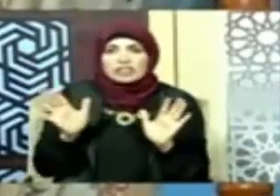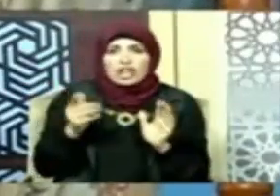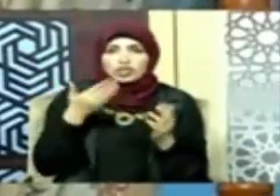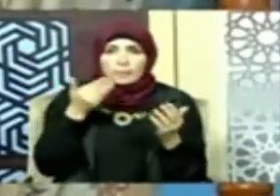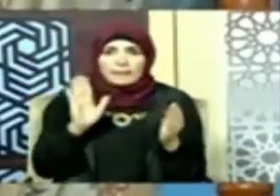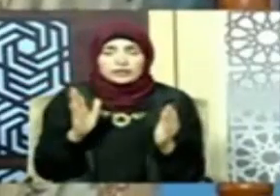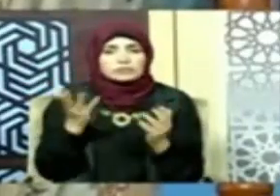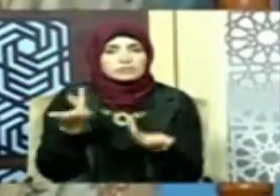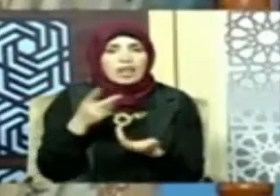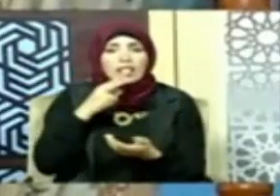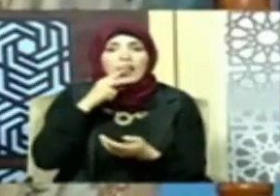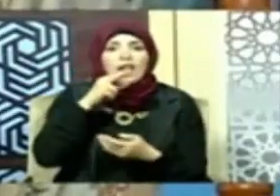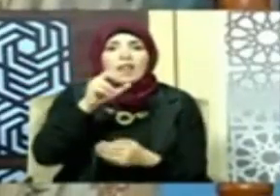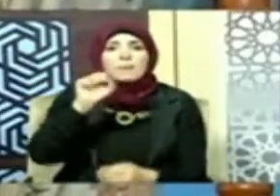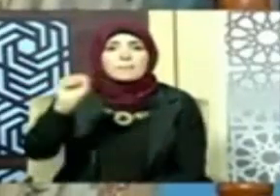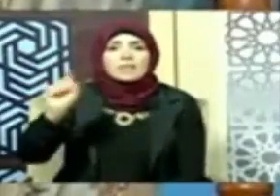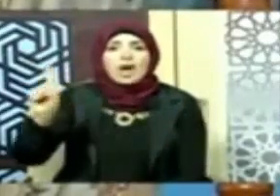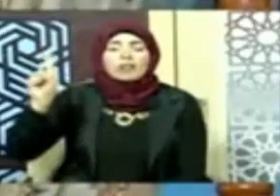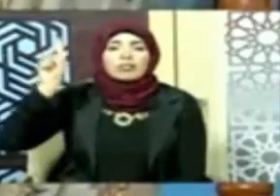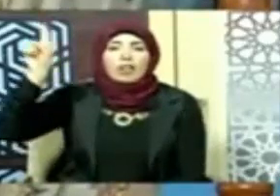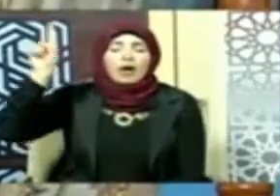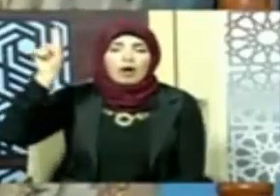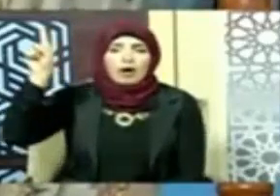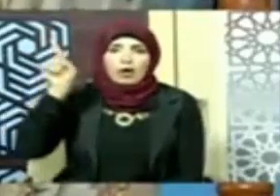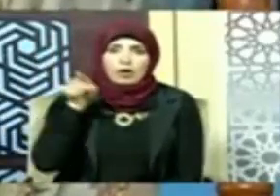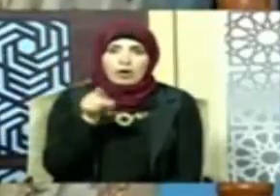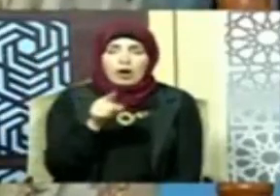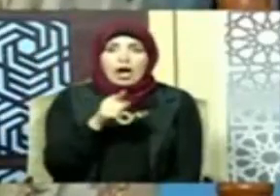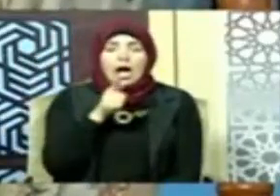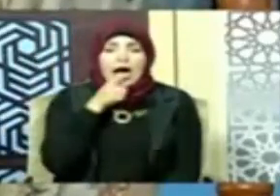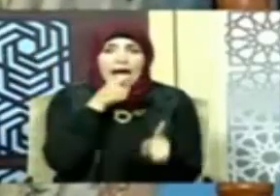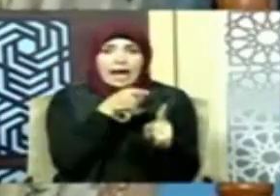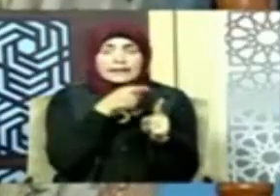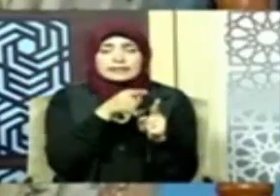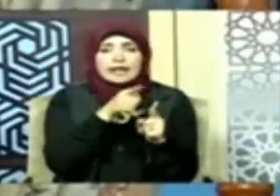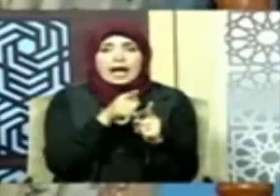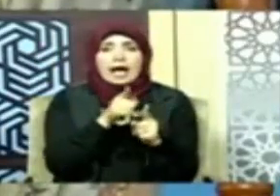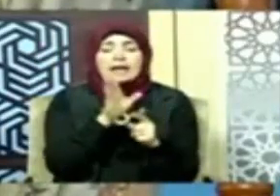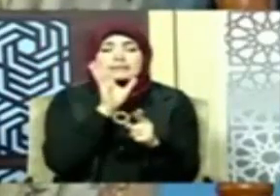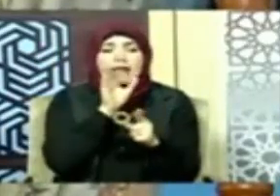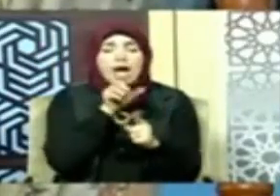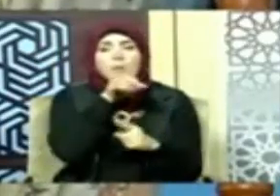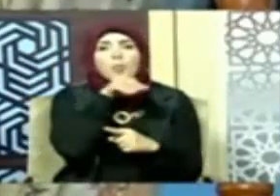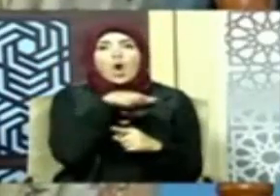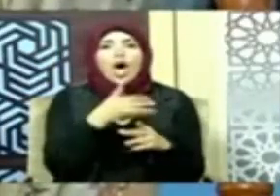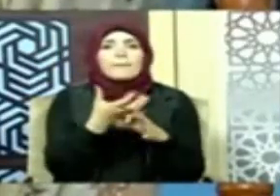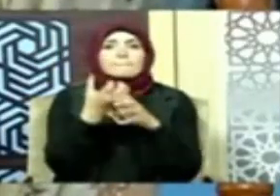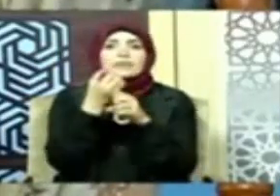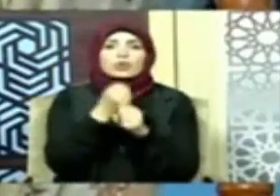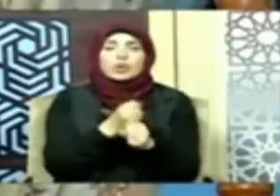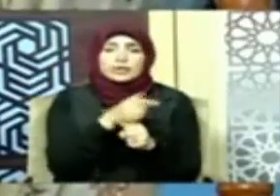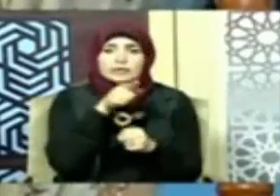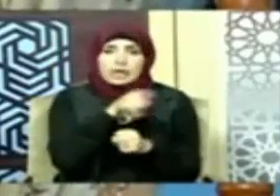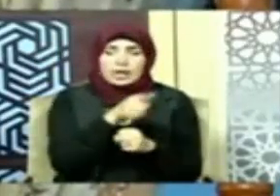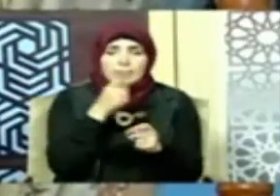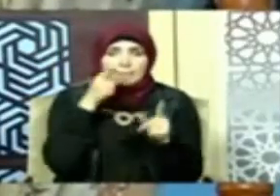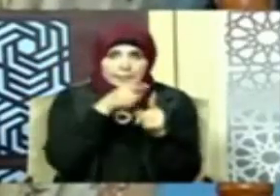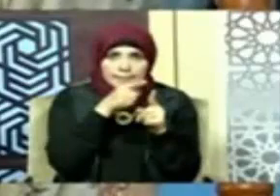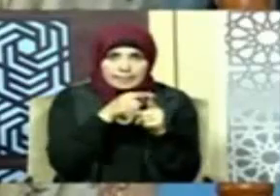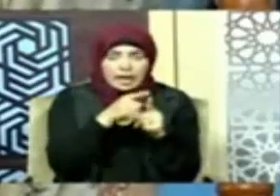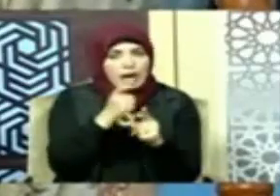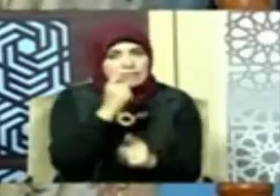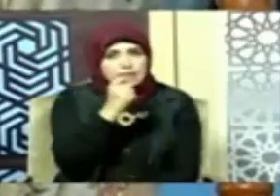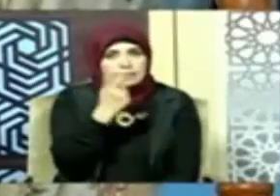هذا يا محمد هذا نذير من النذر